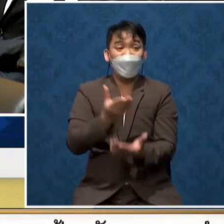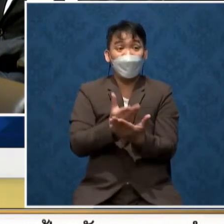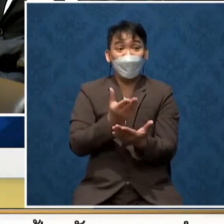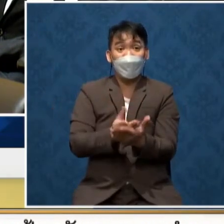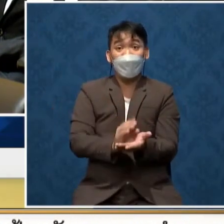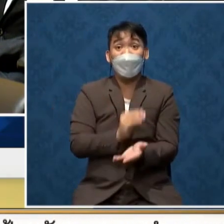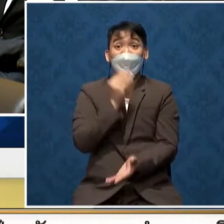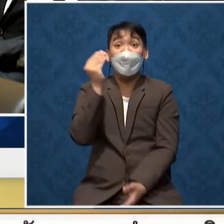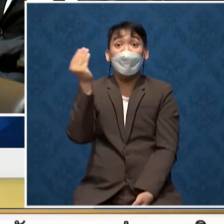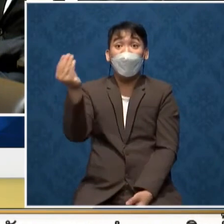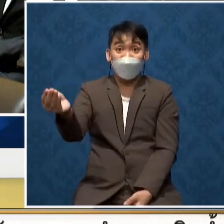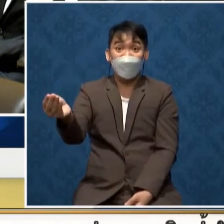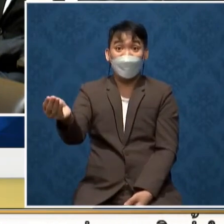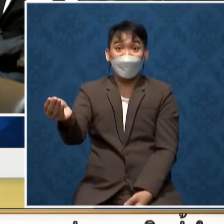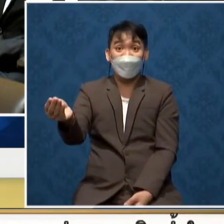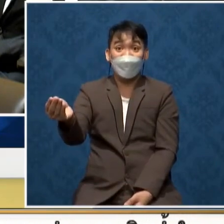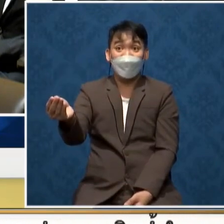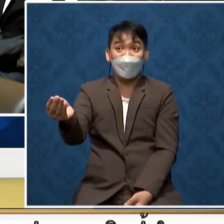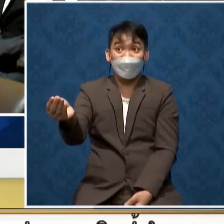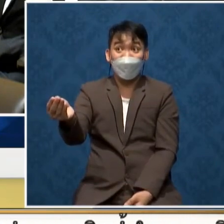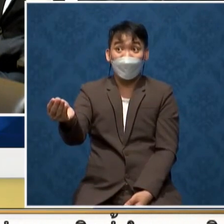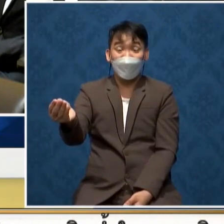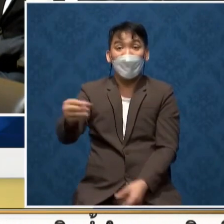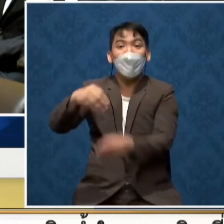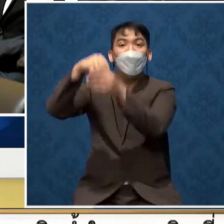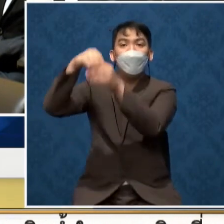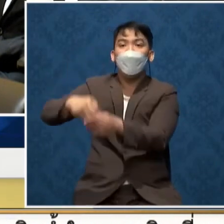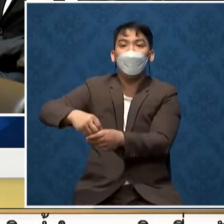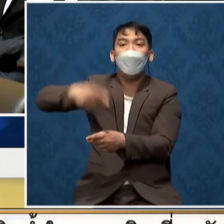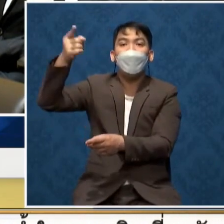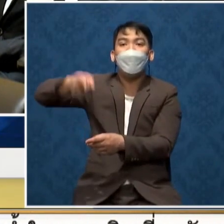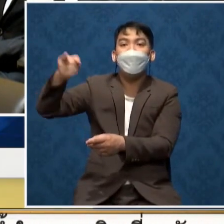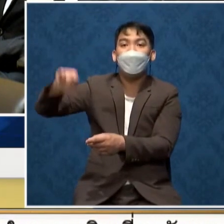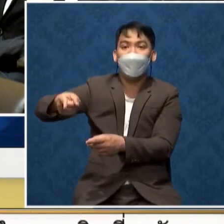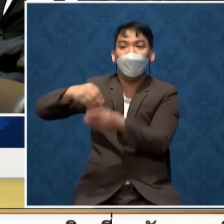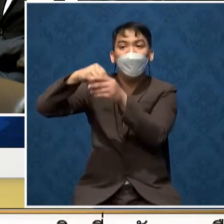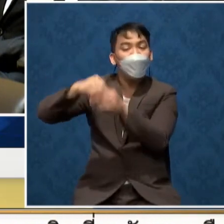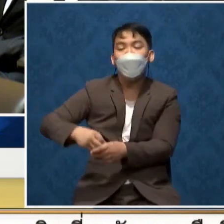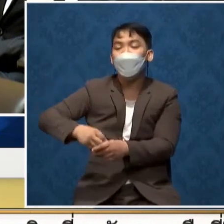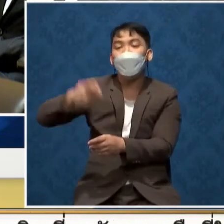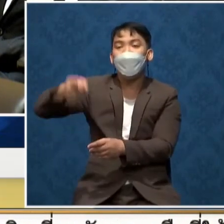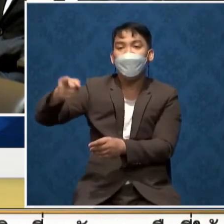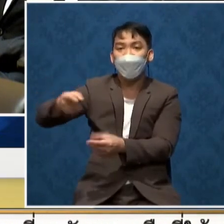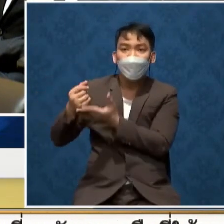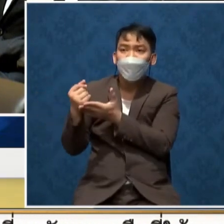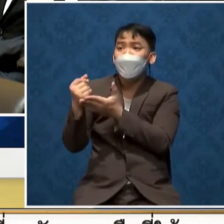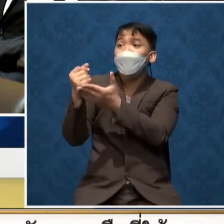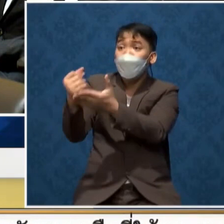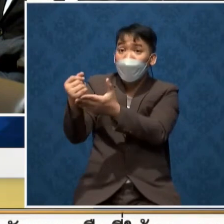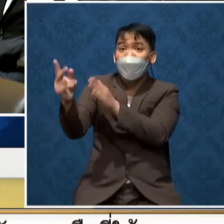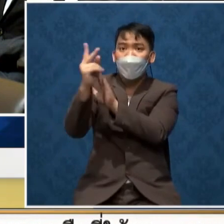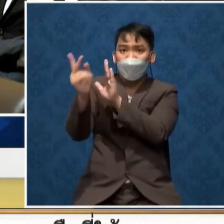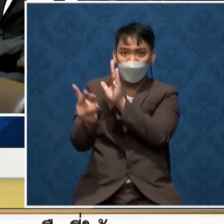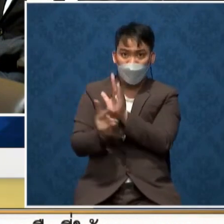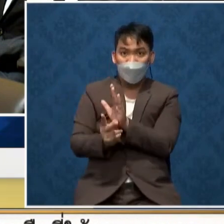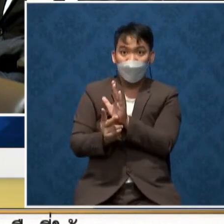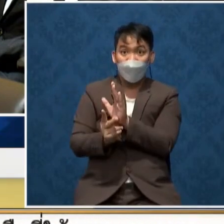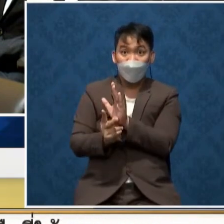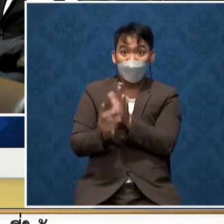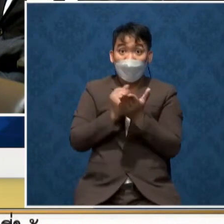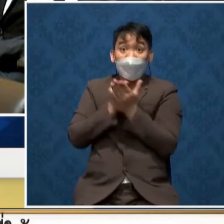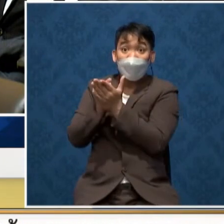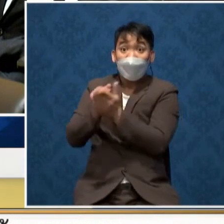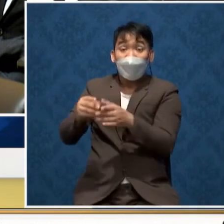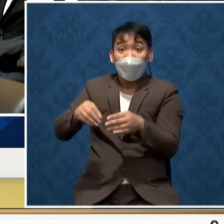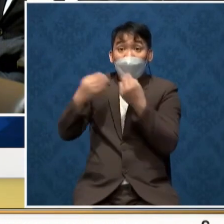นการอยู่เวรในการคุ้มครองสิทธิและช่วยเหลือกฎหมายแก่ประชาชนเช่นการปรึกษาห